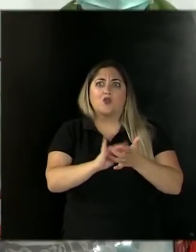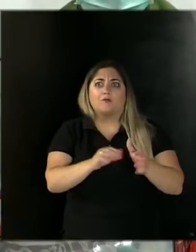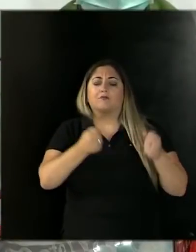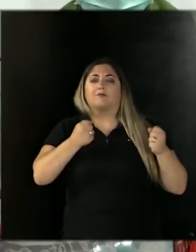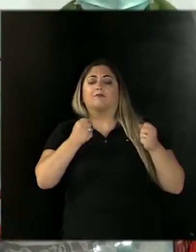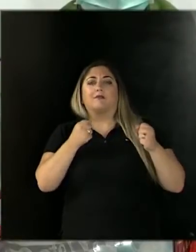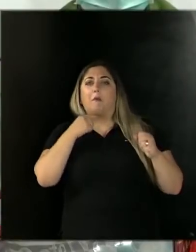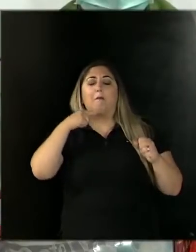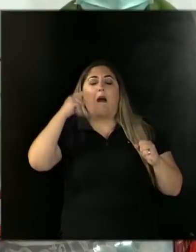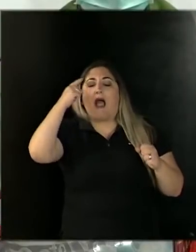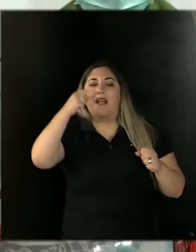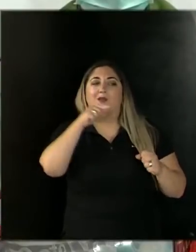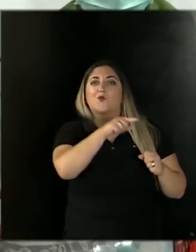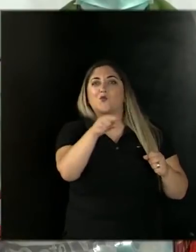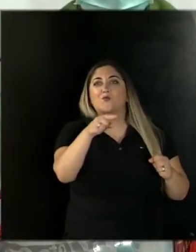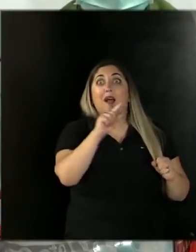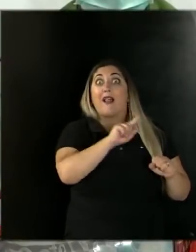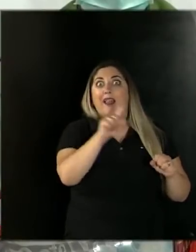id-diffikultà.